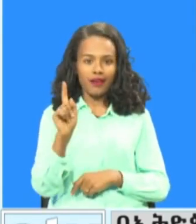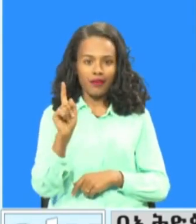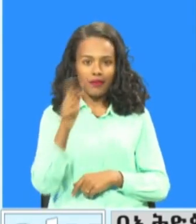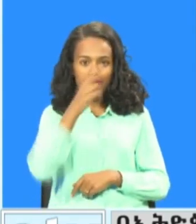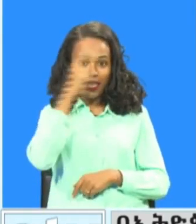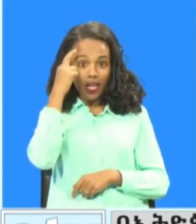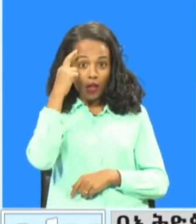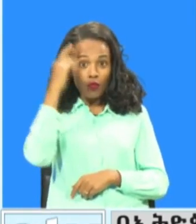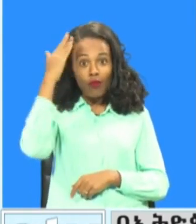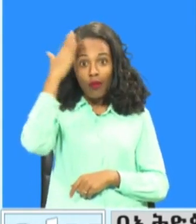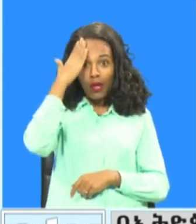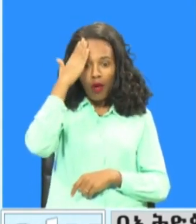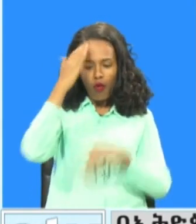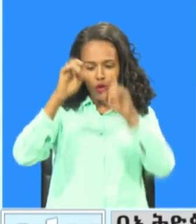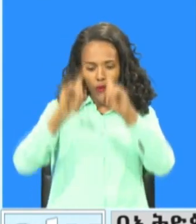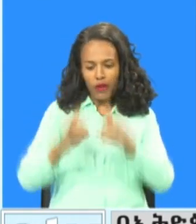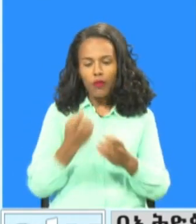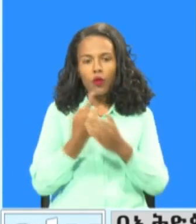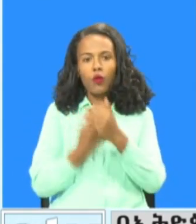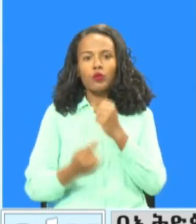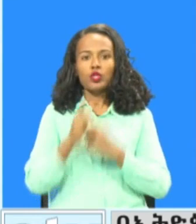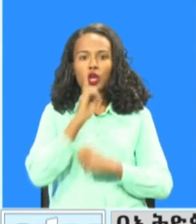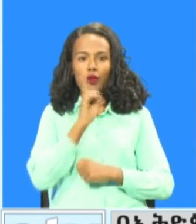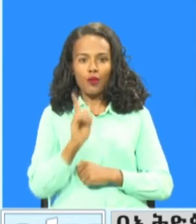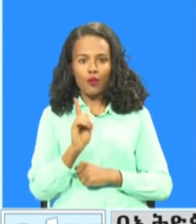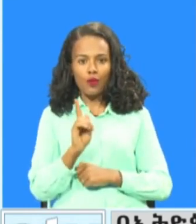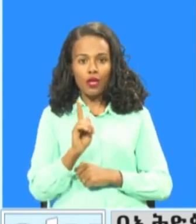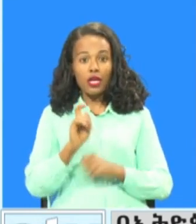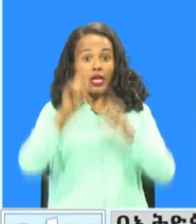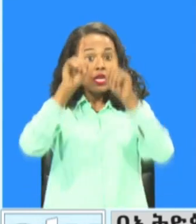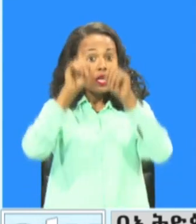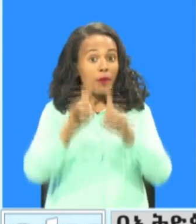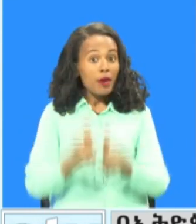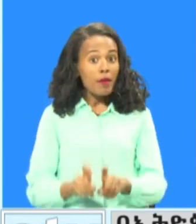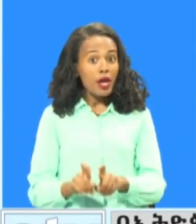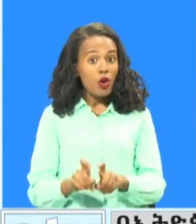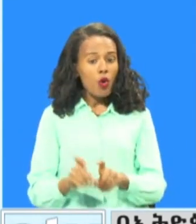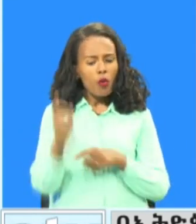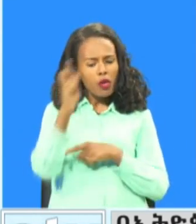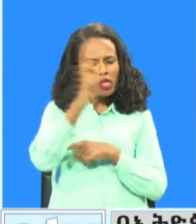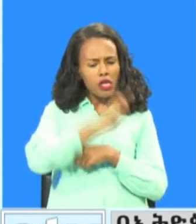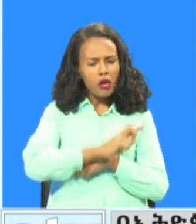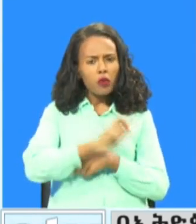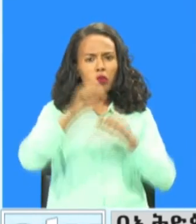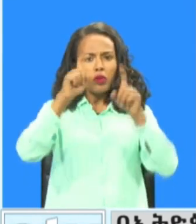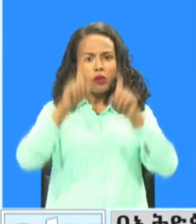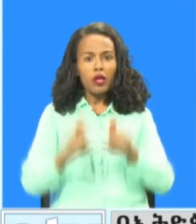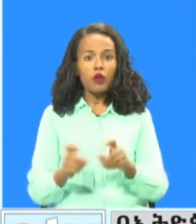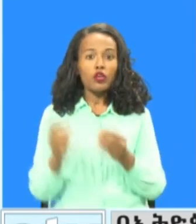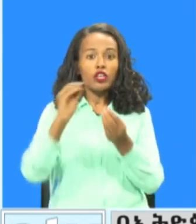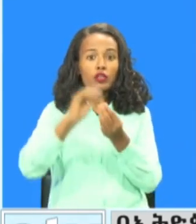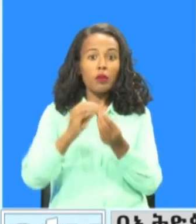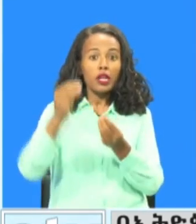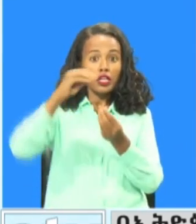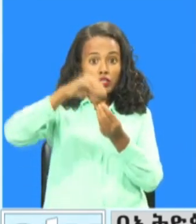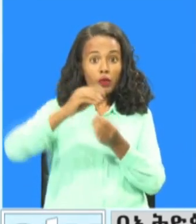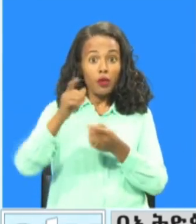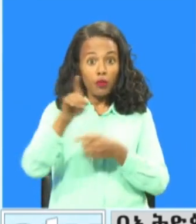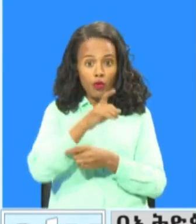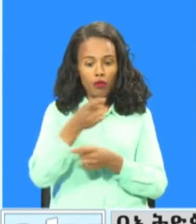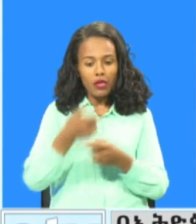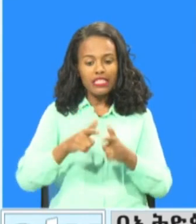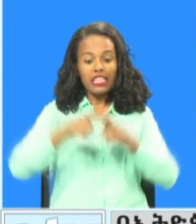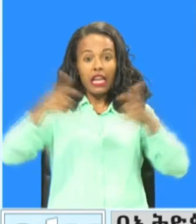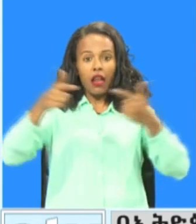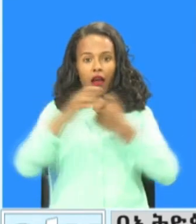ምክንያቱም የምናውቀው የመረመርነውን ብቻ ነው። የመረመርነው ደግሞ በየቀኑ የምንመረምረው እየጨመረ ቢሆንም ለዚች